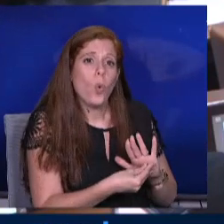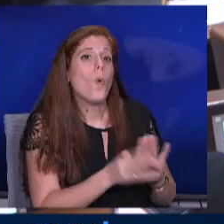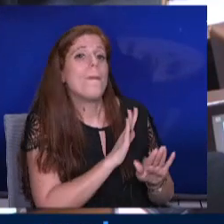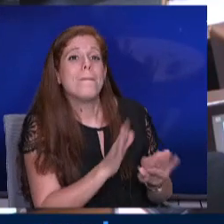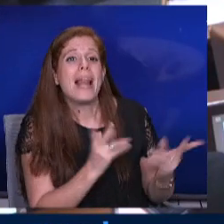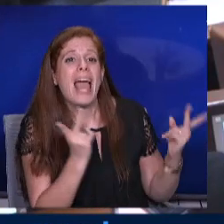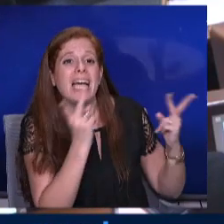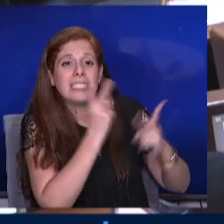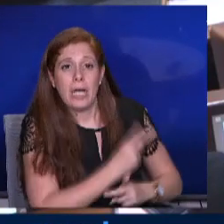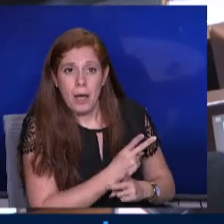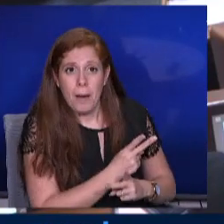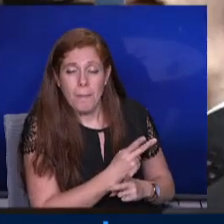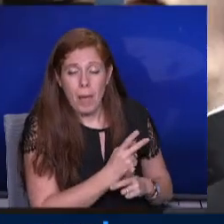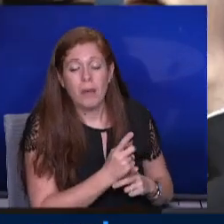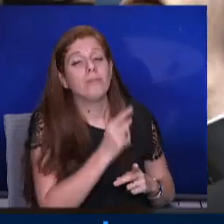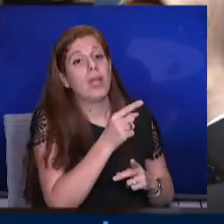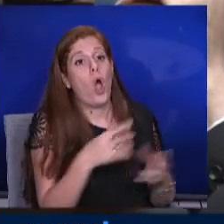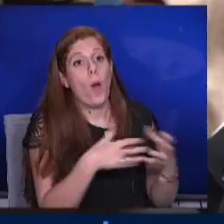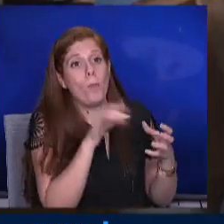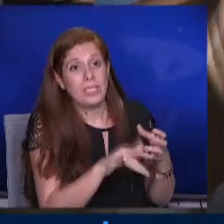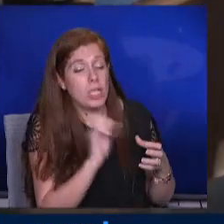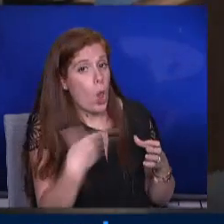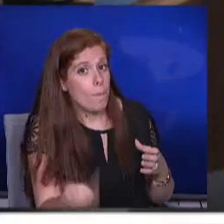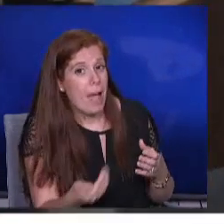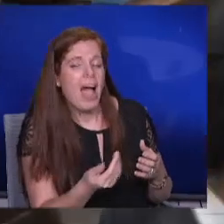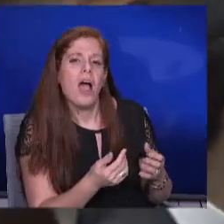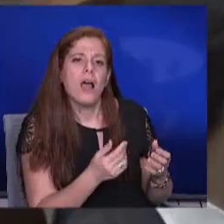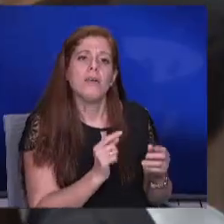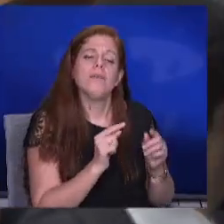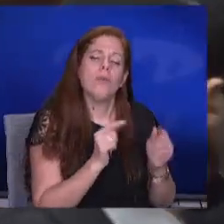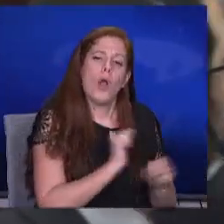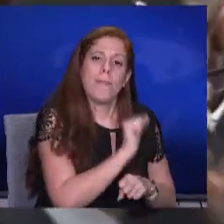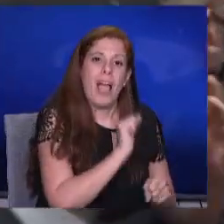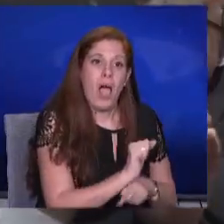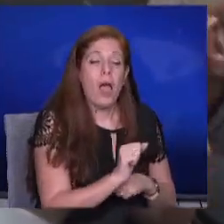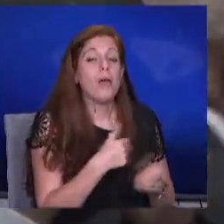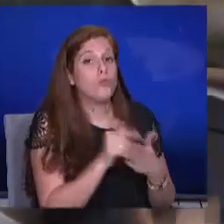בין הסיעות. האופוזיציה נעדרה מההצבעה לאות מחאה, המשך הקרבות, מחר.